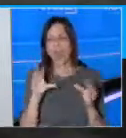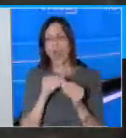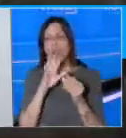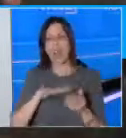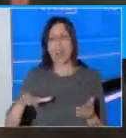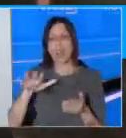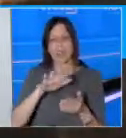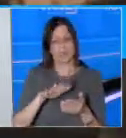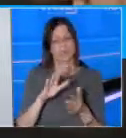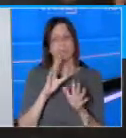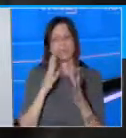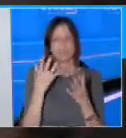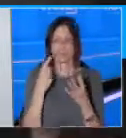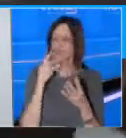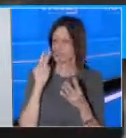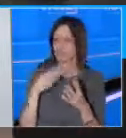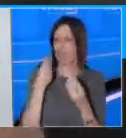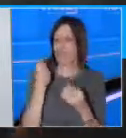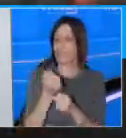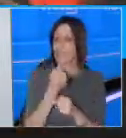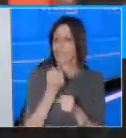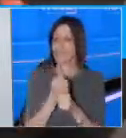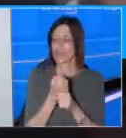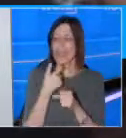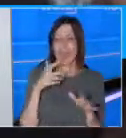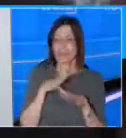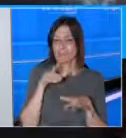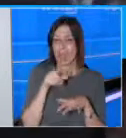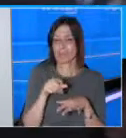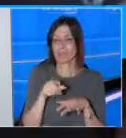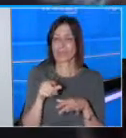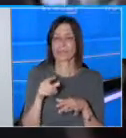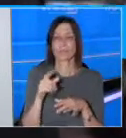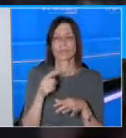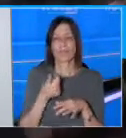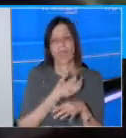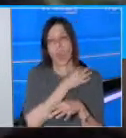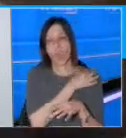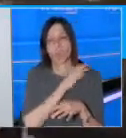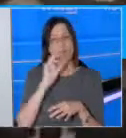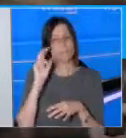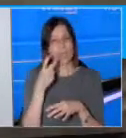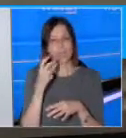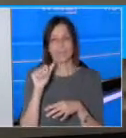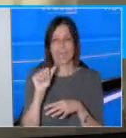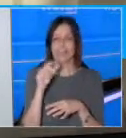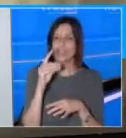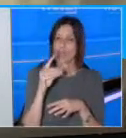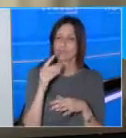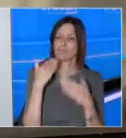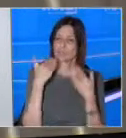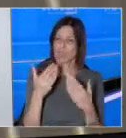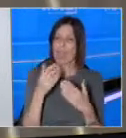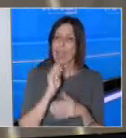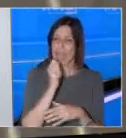הרבה עבודה יש לקובעי המדינות לממשלה הזו, אלוף במילואים איתן דנגוט. אני רוצה להודות לך על הרעיון הזה.